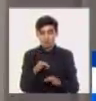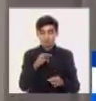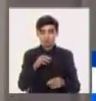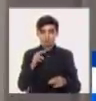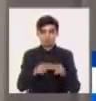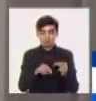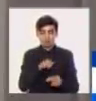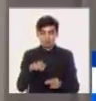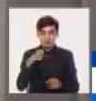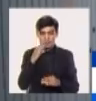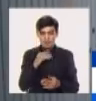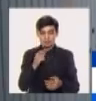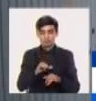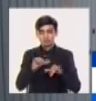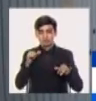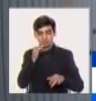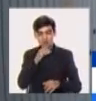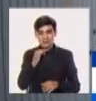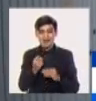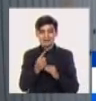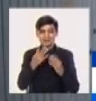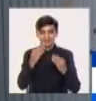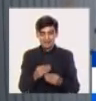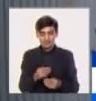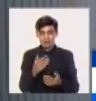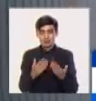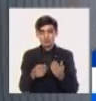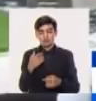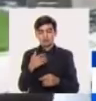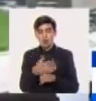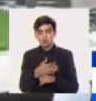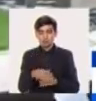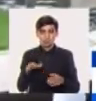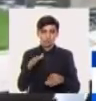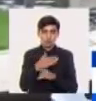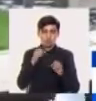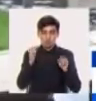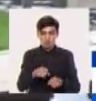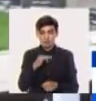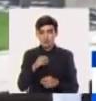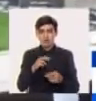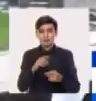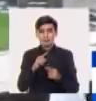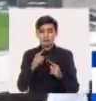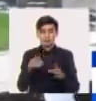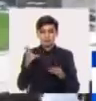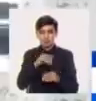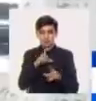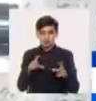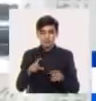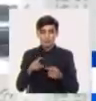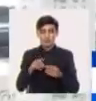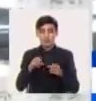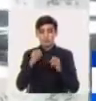яғни өршімейді. Ал науқастар 11-ші күннен бастап көшеге шығып серуендеуіне болады. Себебі ол айналасындағы адамдарға